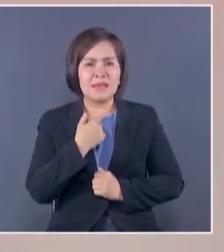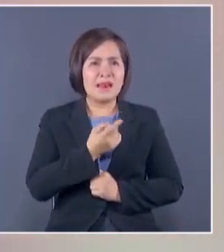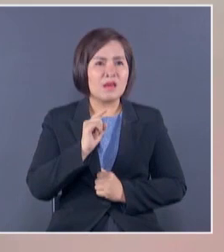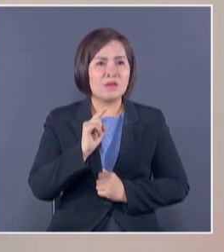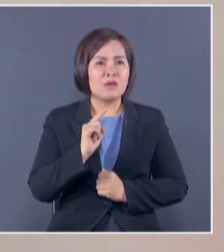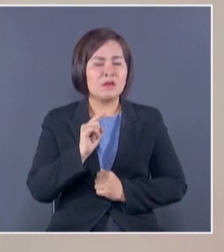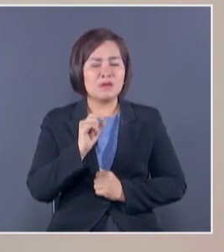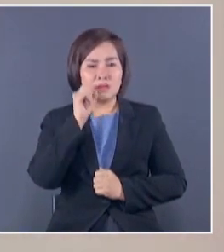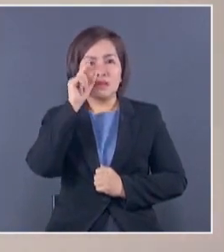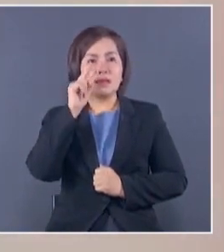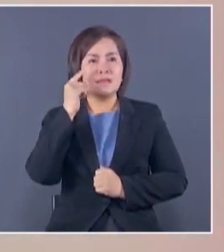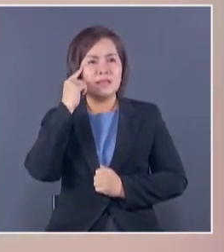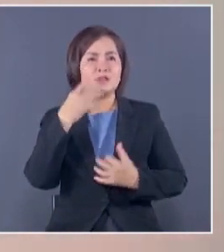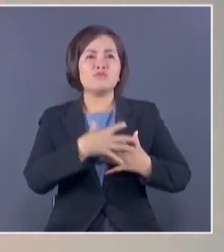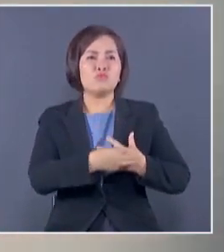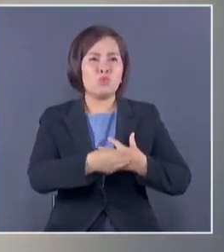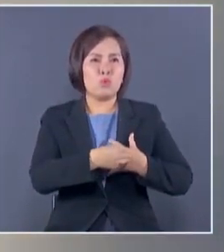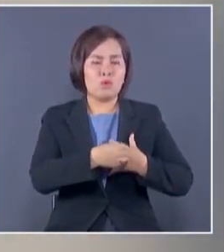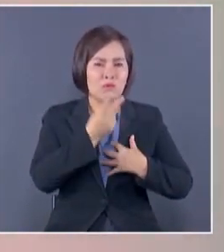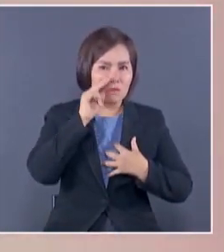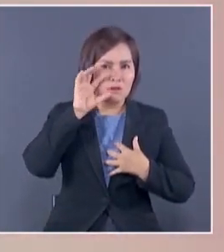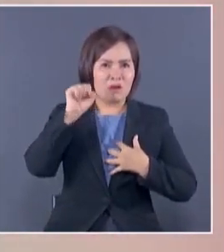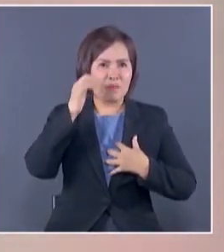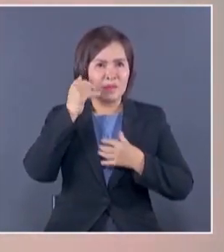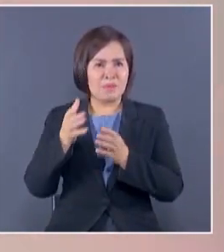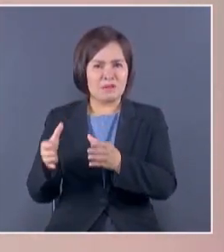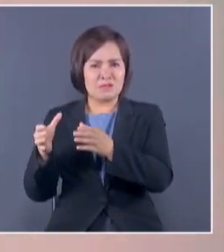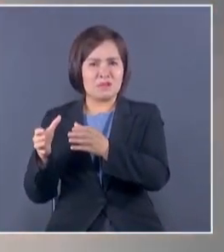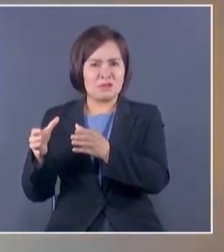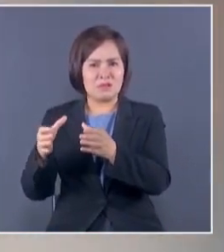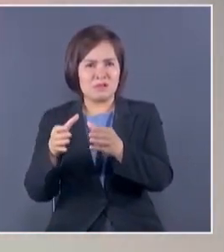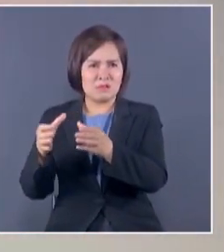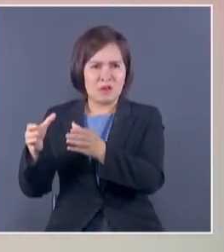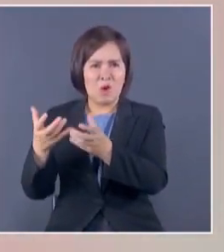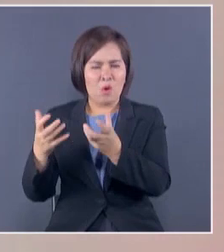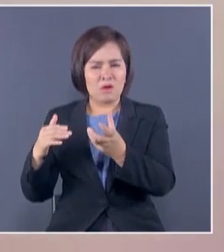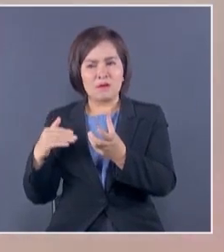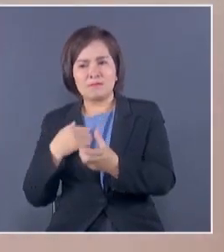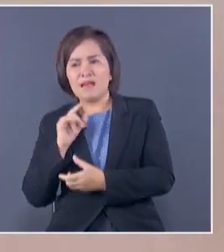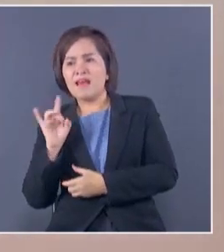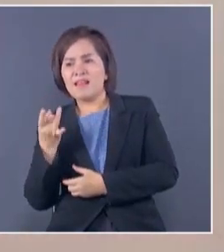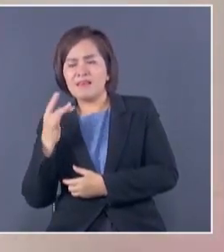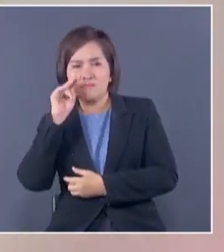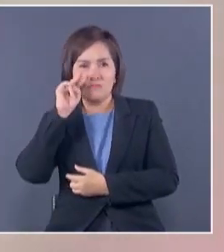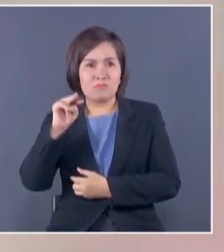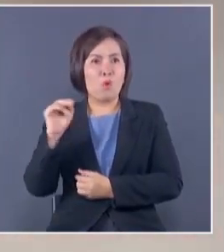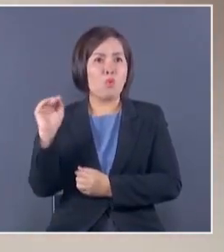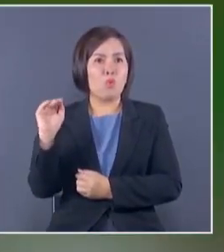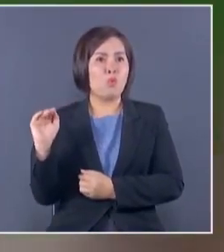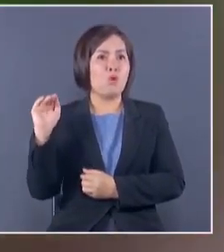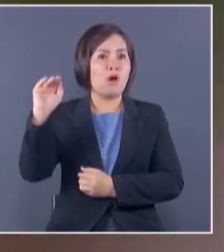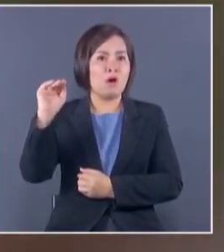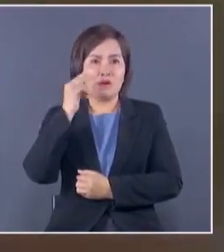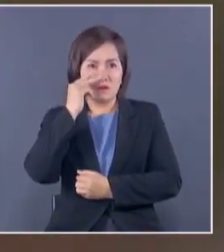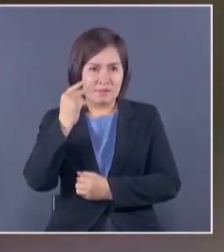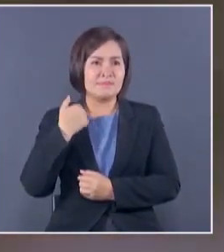ขึ้นมากล่าวว่าเดี๋ยวจะมาให้นมปรากฏเหลือบไปเห็นถังขยะทำไมมันเคลื่อนไหวเองแล้วก็เห็นเอ้านั่นมันงูเห่ากำลังเลื้อยขึ้น